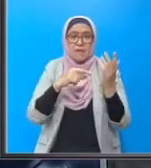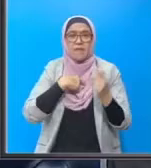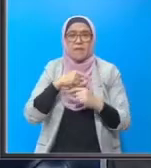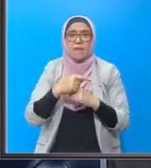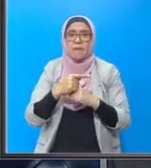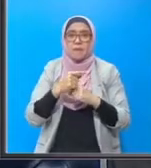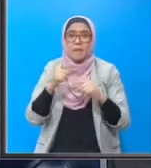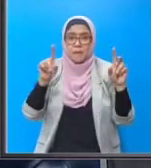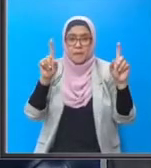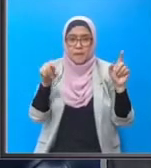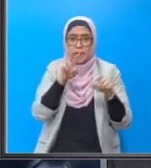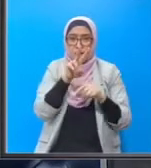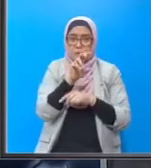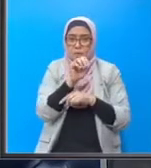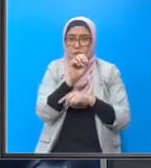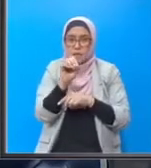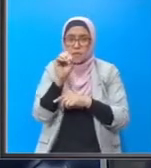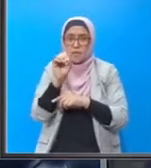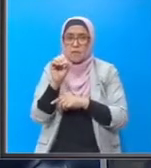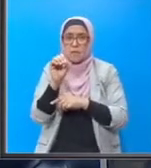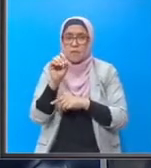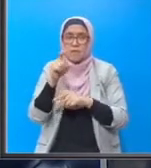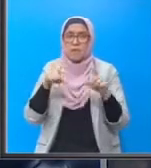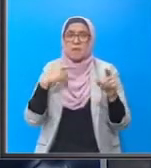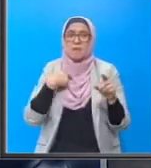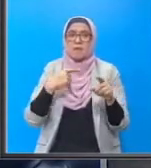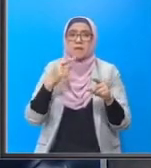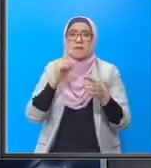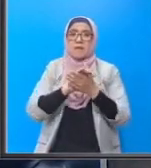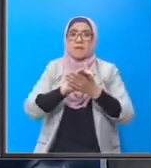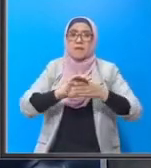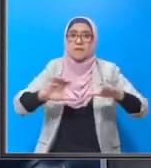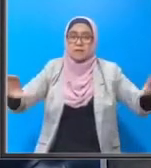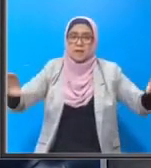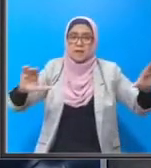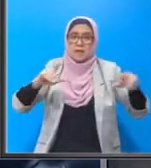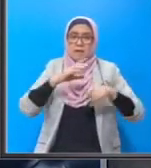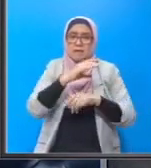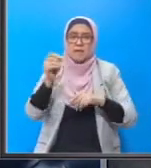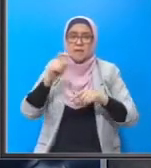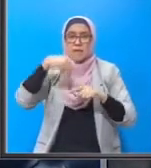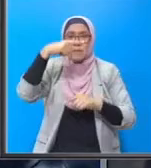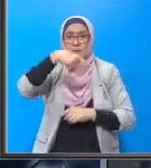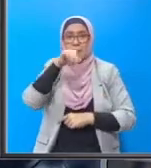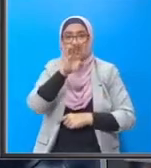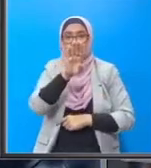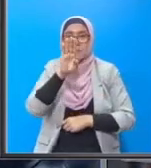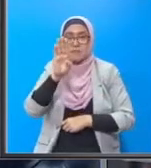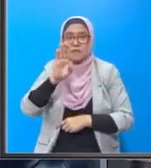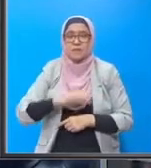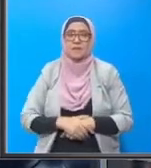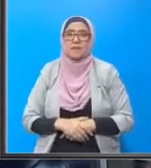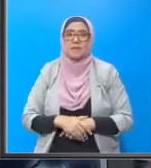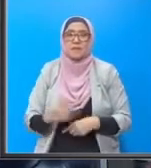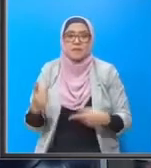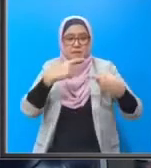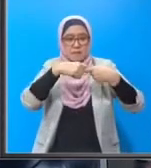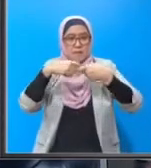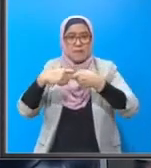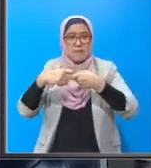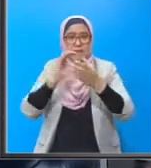keselamatan pelbagai Halo dan pertubuhan bangsa-bangsa bersatu dalam isu keselamatan